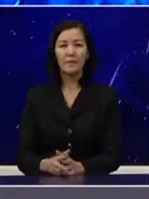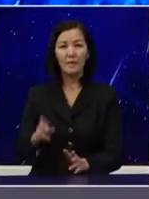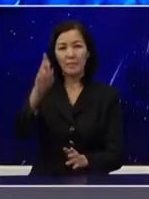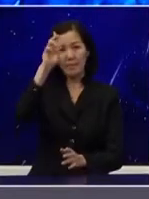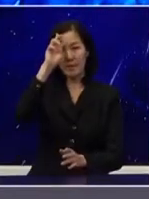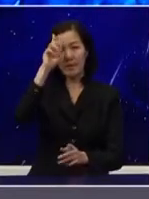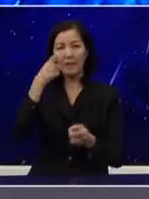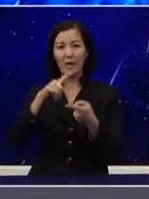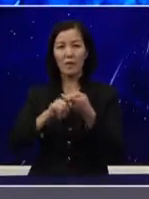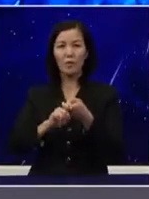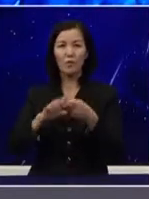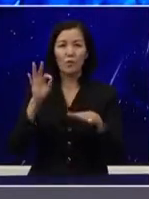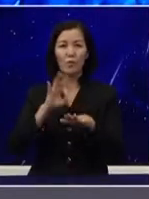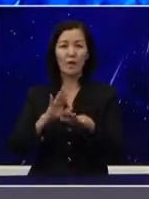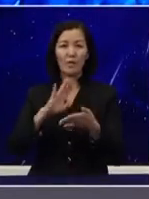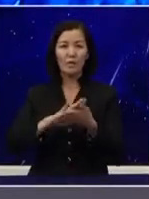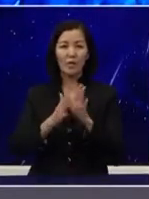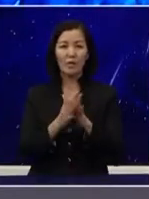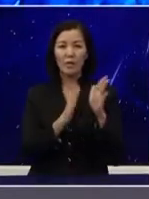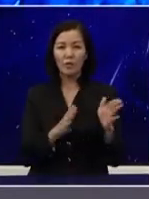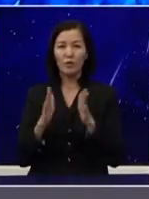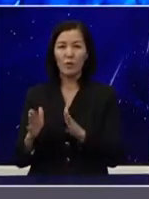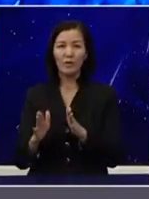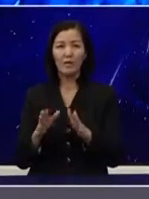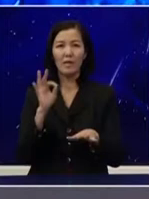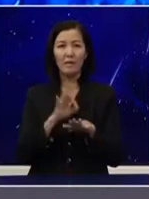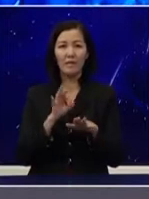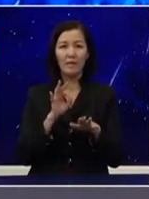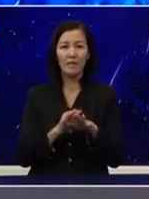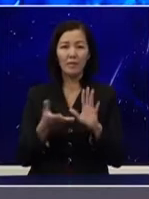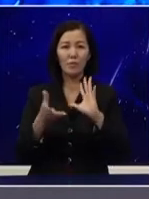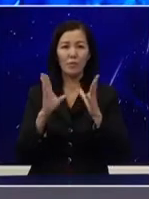Елде эпидемиологиялық ахуал тұрақты, инфекцияның репродуктивті көрсеткіші